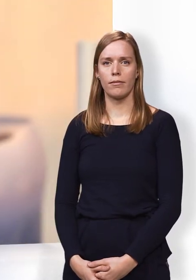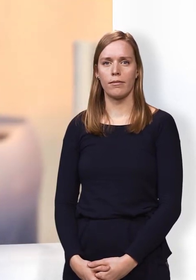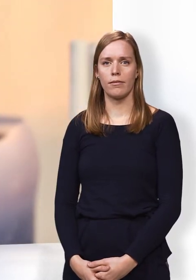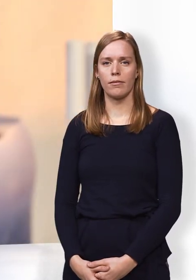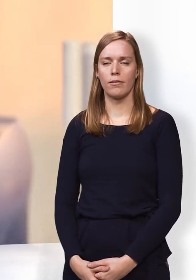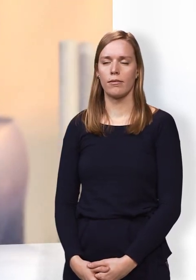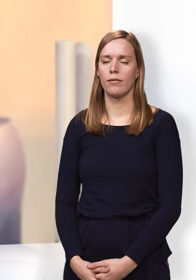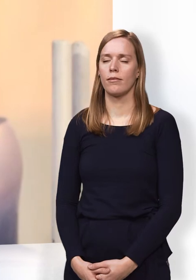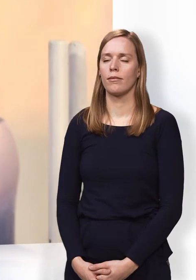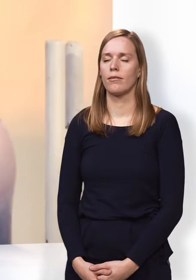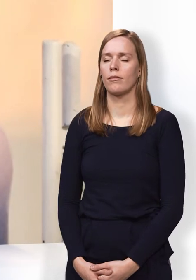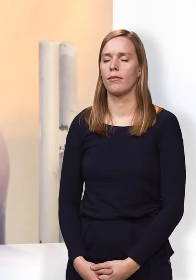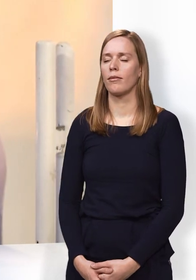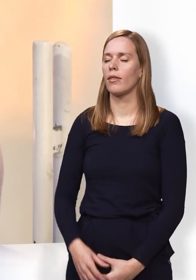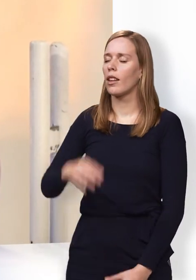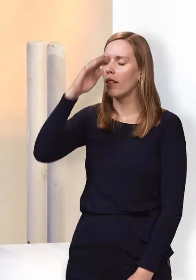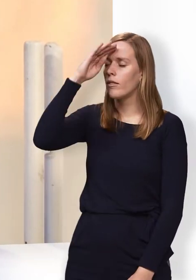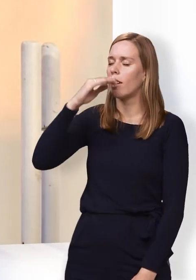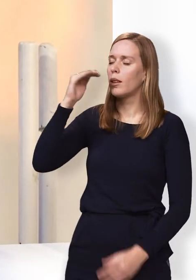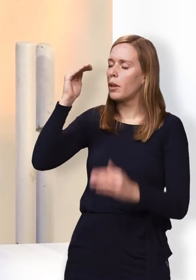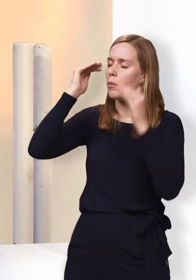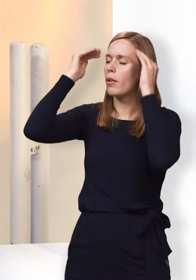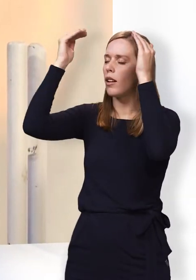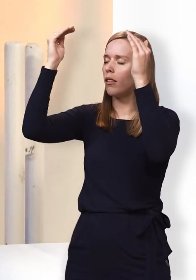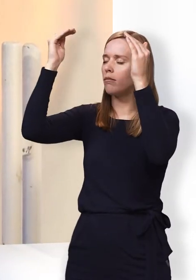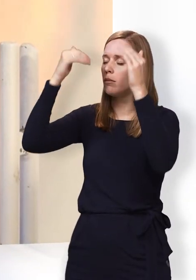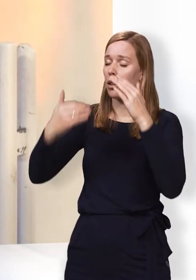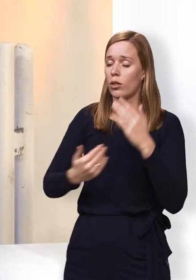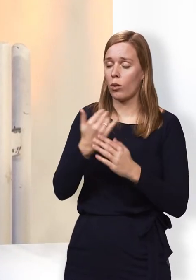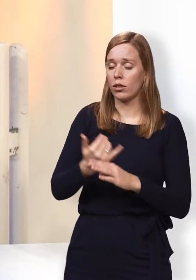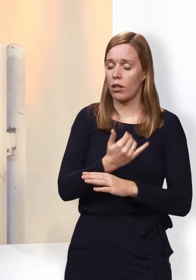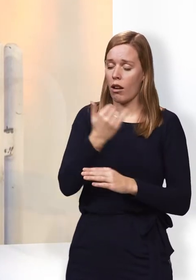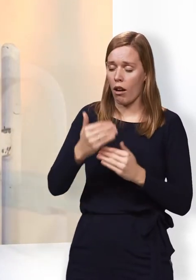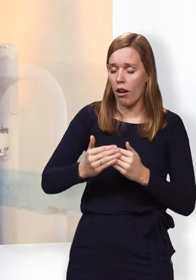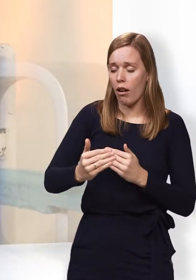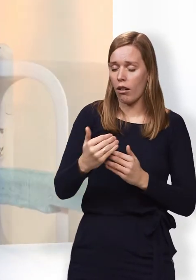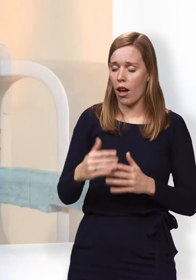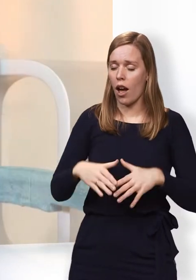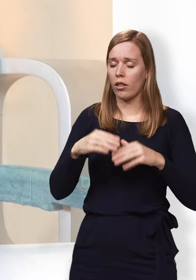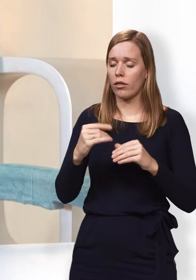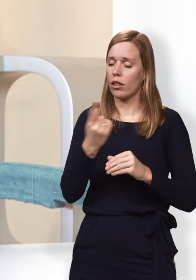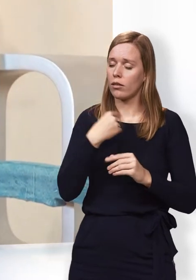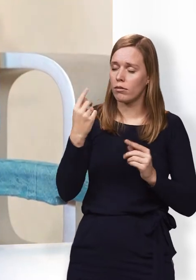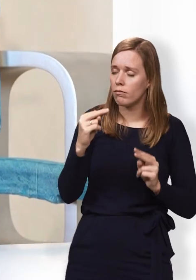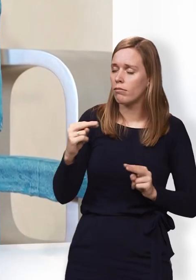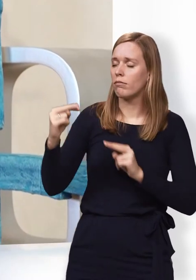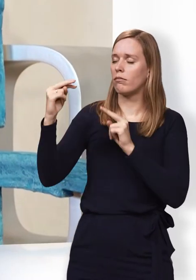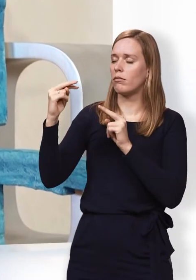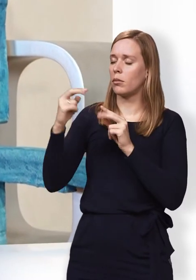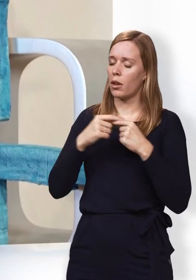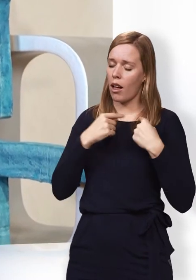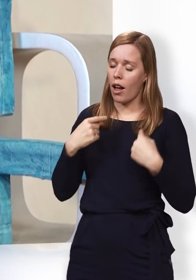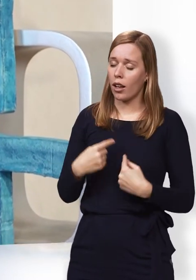Vater im Himmel, am Anfang dieses neuen Jahres kommen wir zu dir mit einem Herzen voll guten